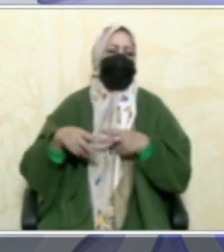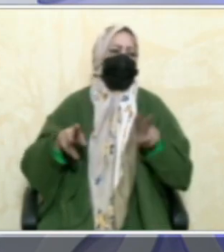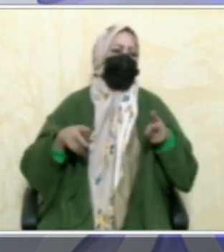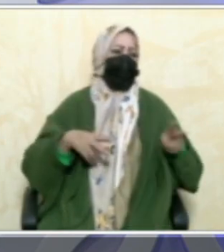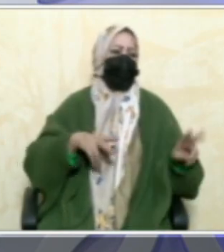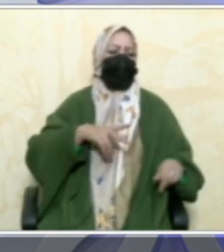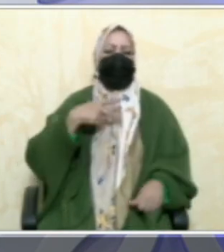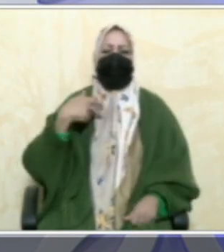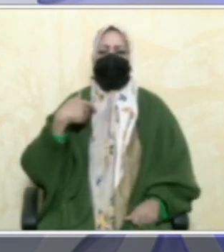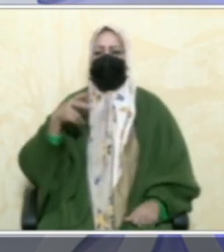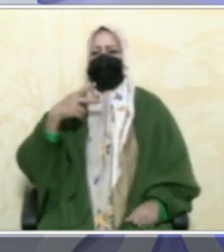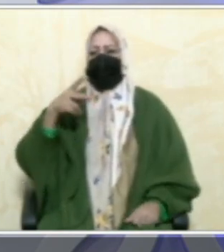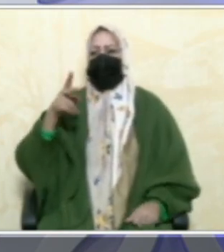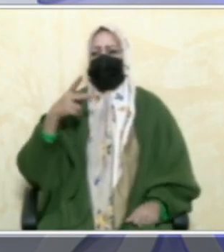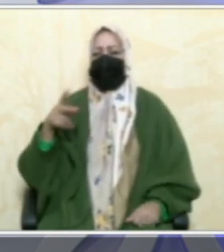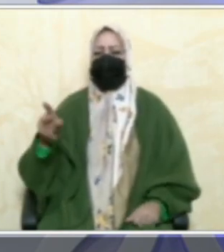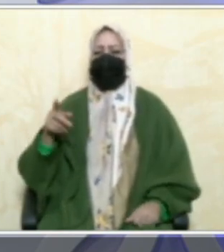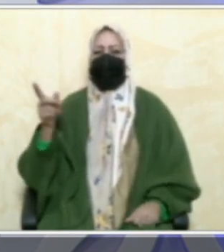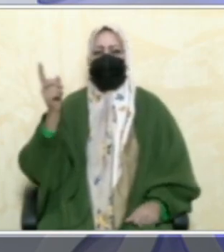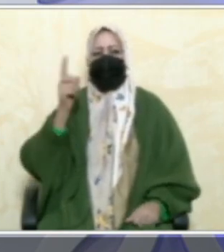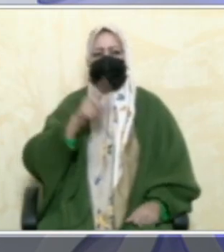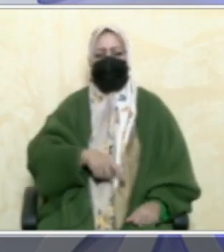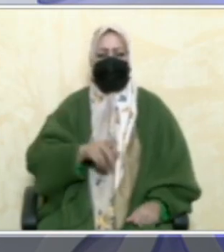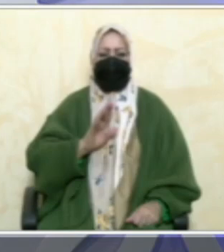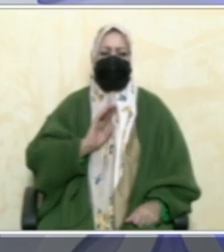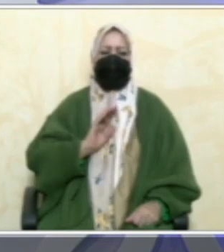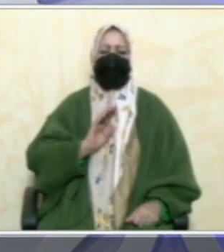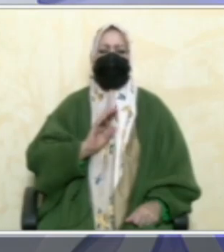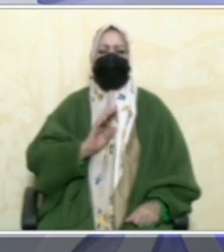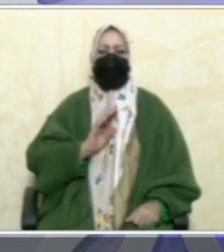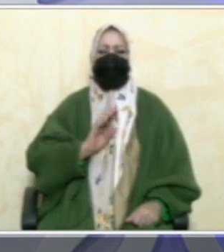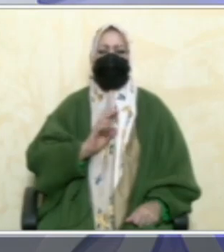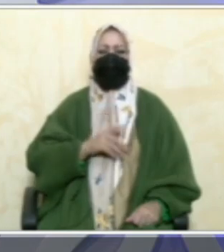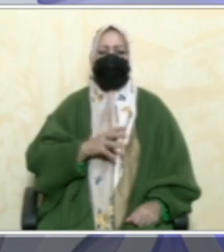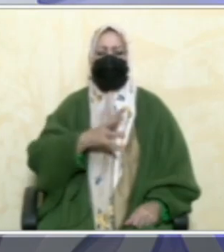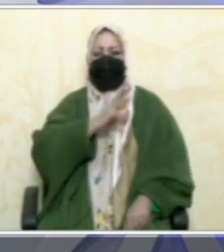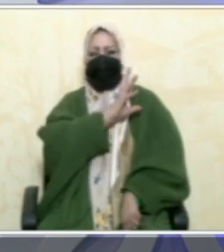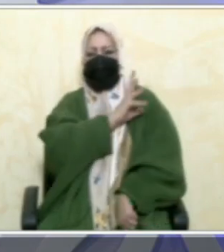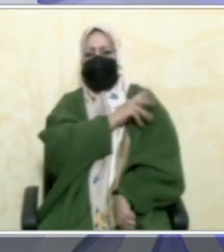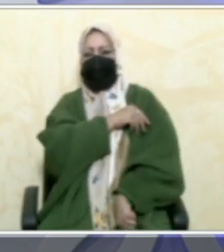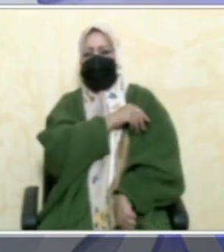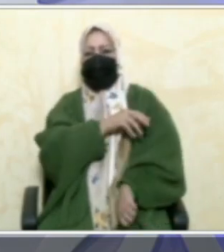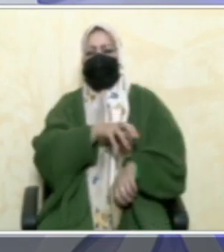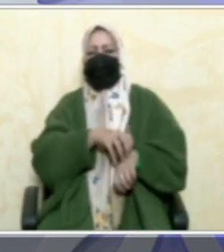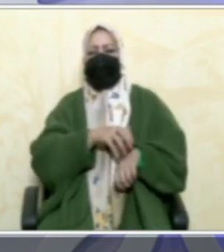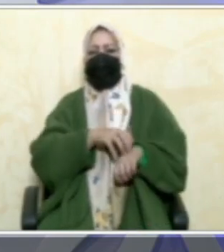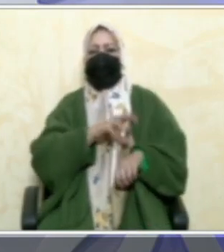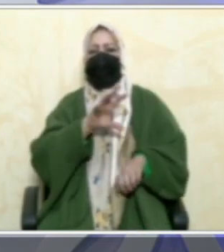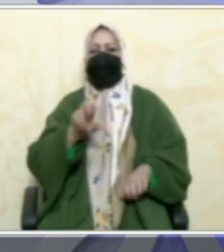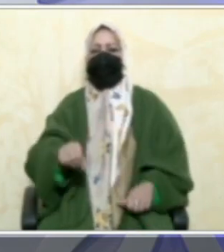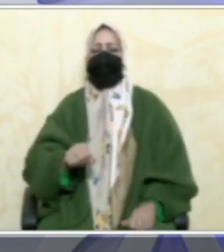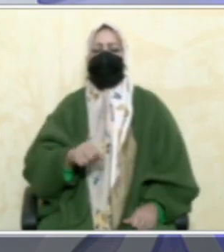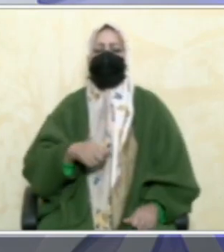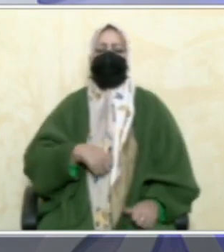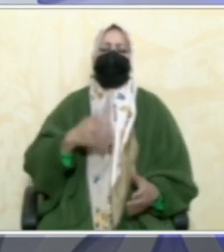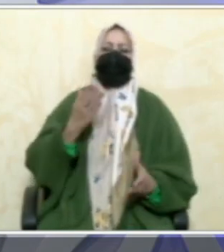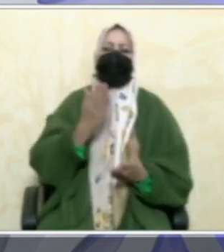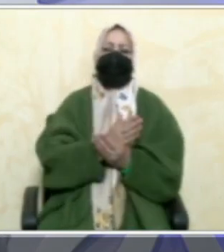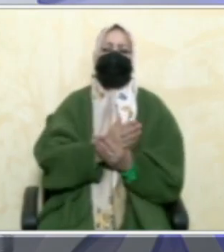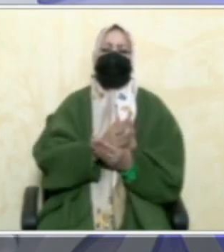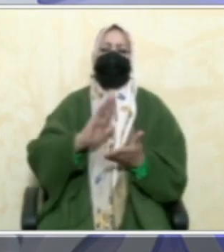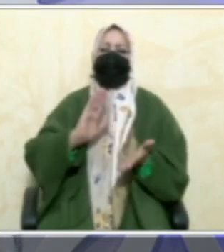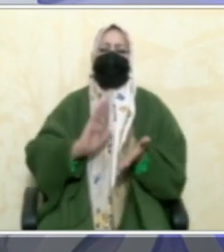مسألة تريد الدولة فيها جهة معينة يدخل ويناصر هذه الجهة لكي تظن